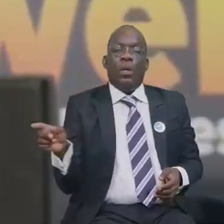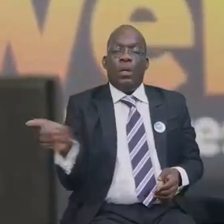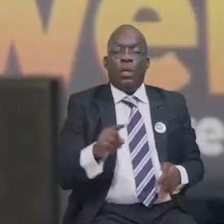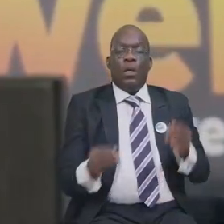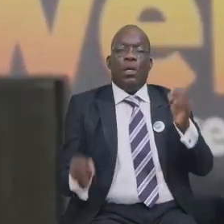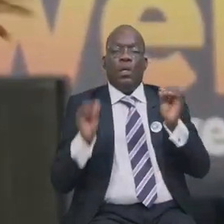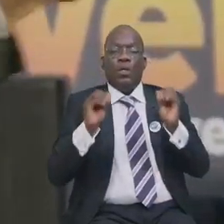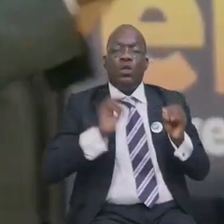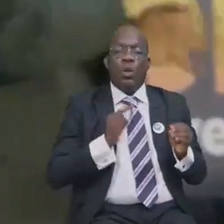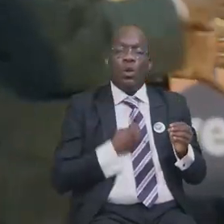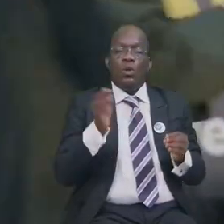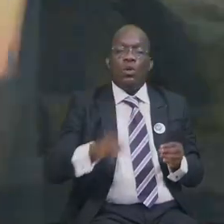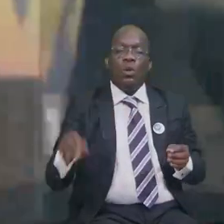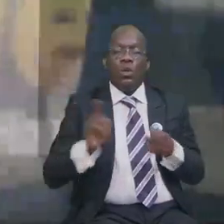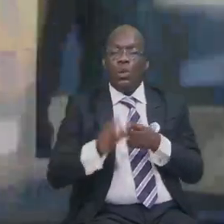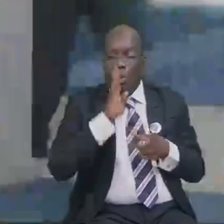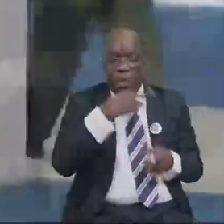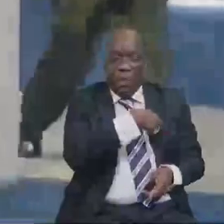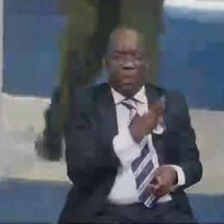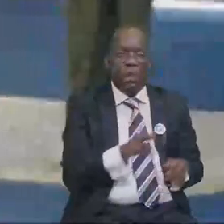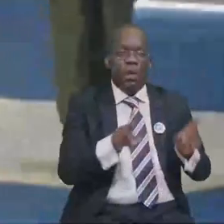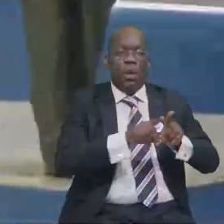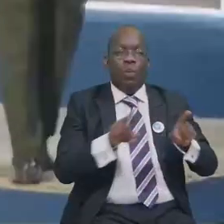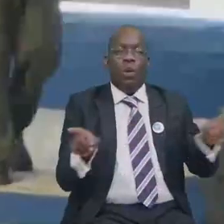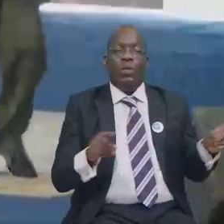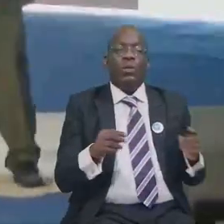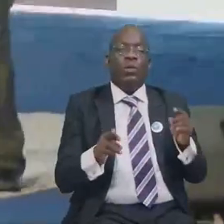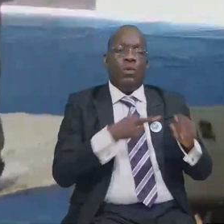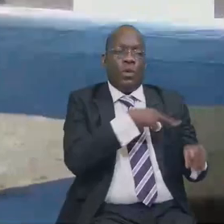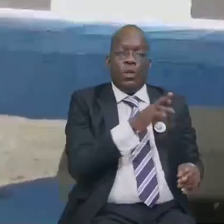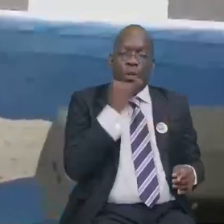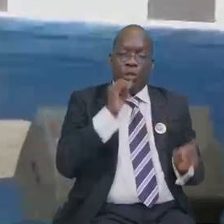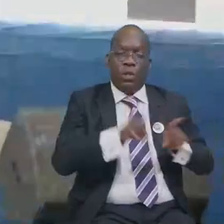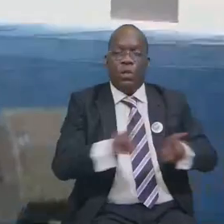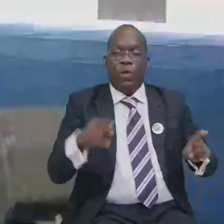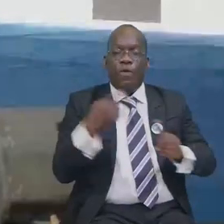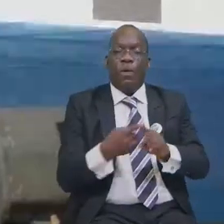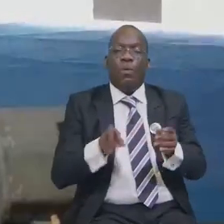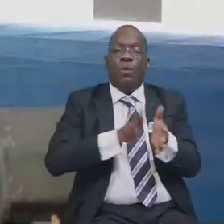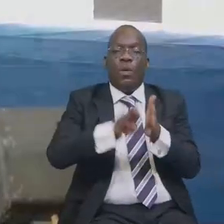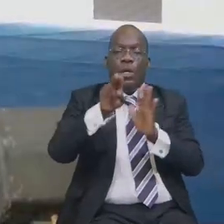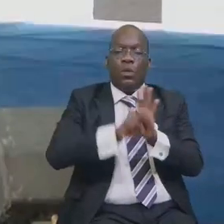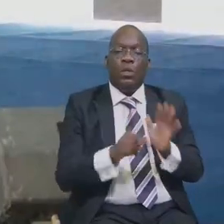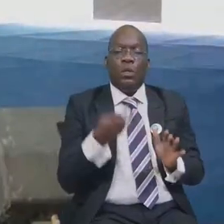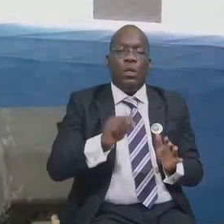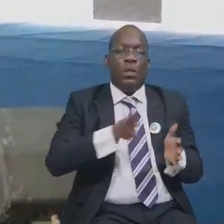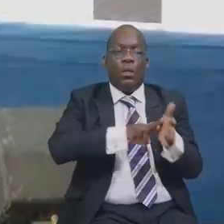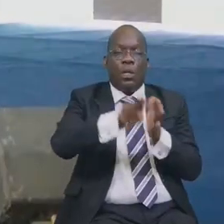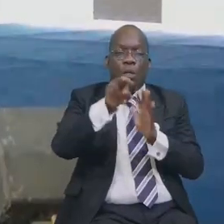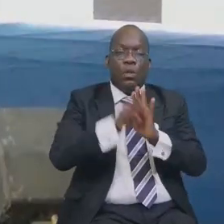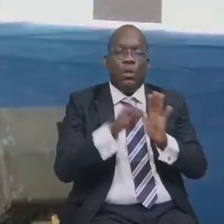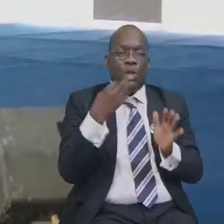pour être religieux. Mais la religion est différente de la justice de Dieu. Je n'avais pas la